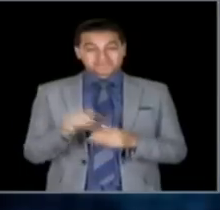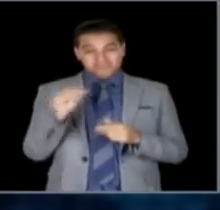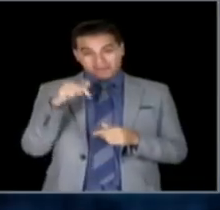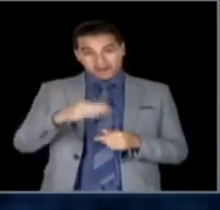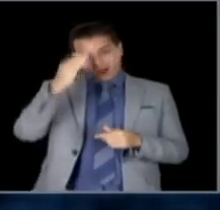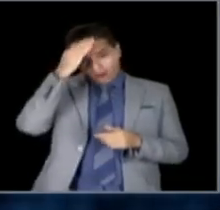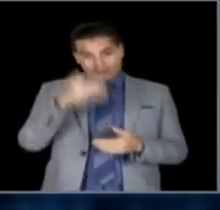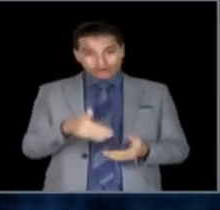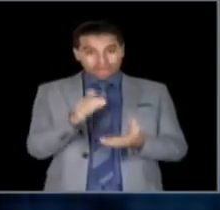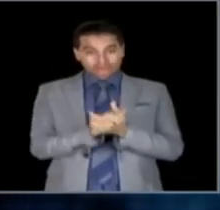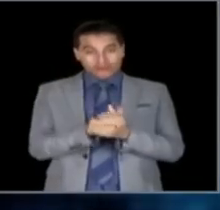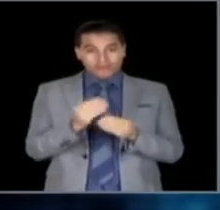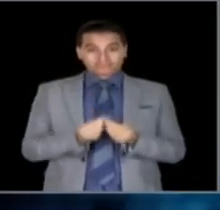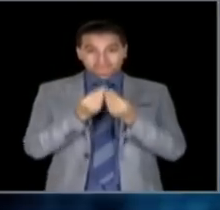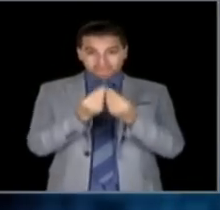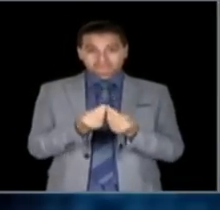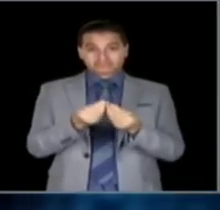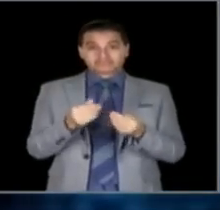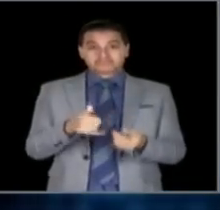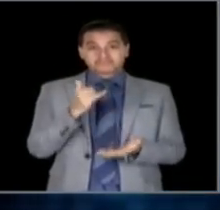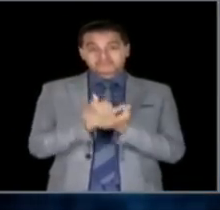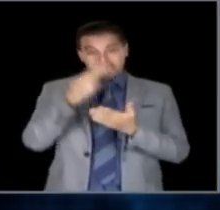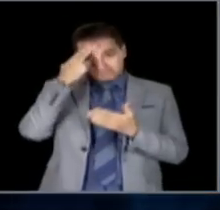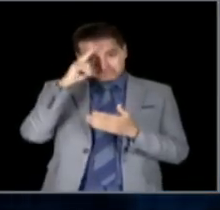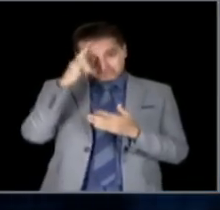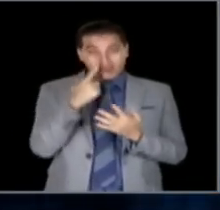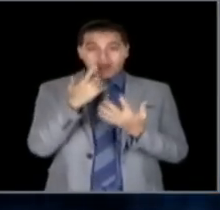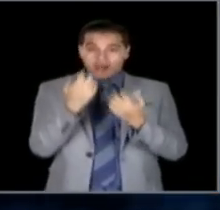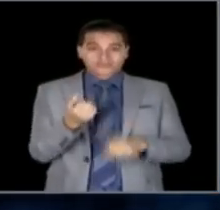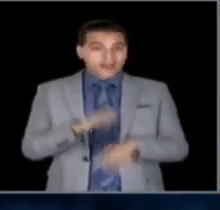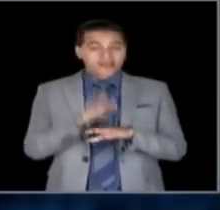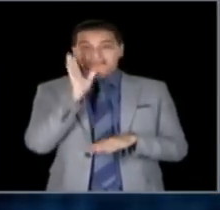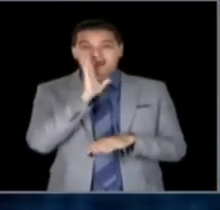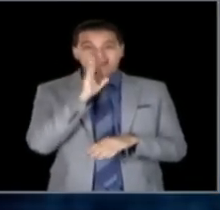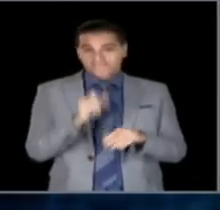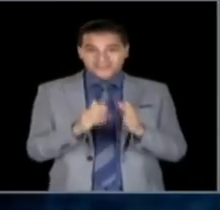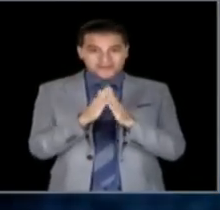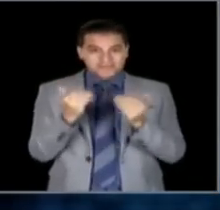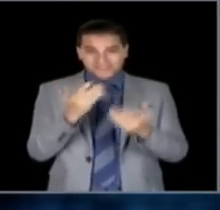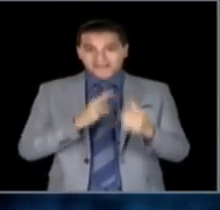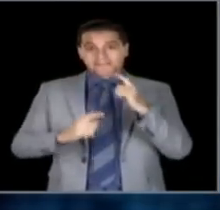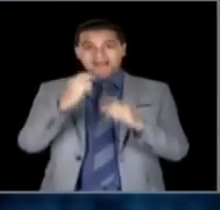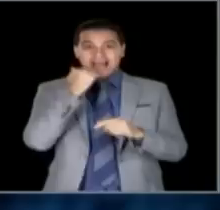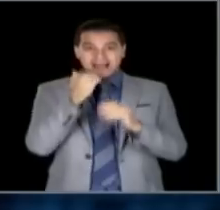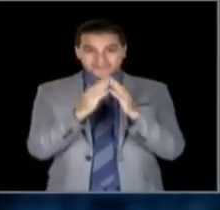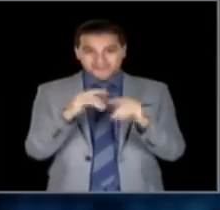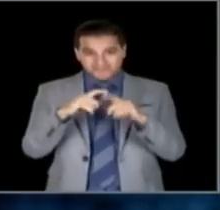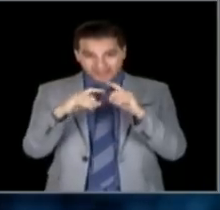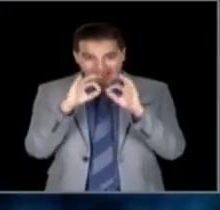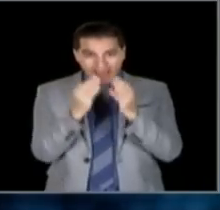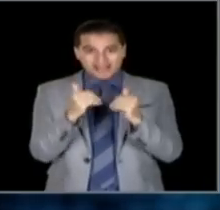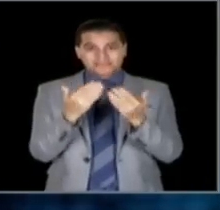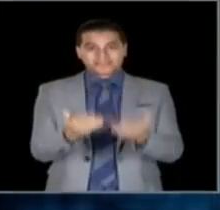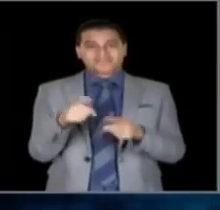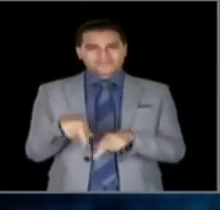برنامج العباقره اصحاب يقدم اليكم برعايه من يهتم بالتعليم في مصر، البنك الاهلي المصري،